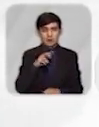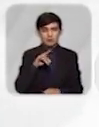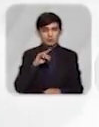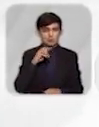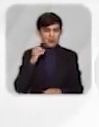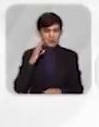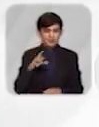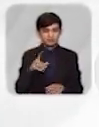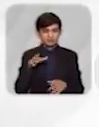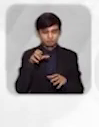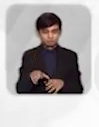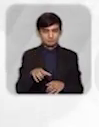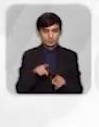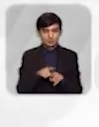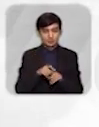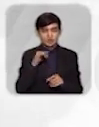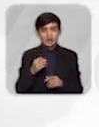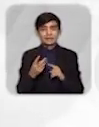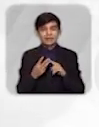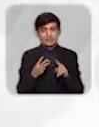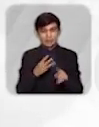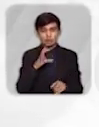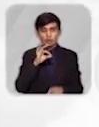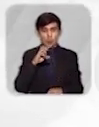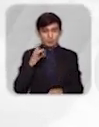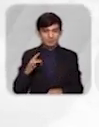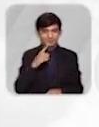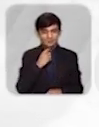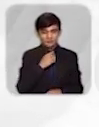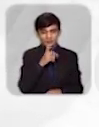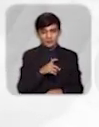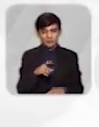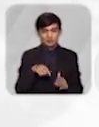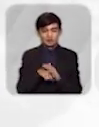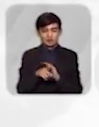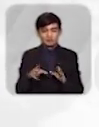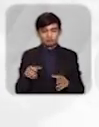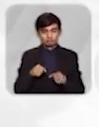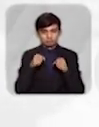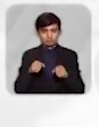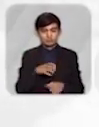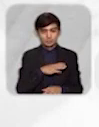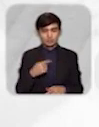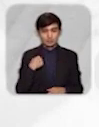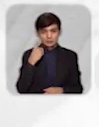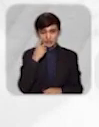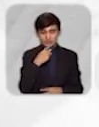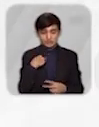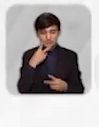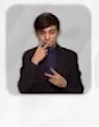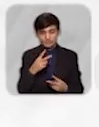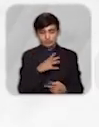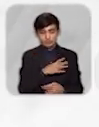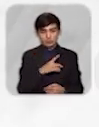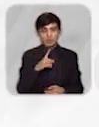за шею, и еще третий соборов подошел. И за один какой-то момент такой спектакль сыграли, я на глазах у меня это